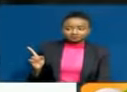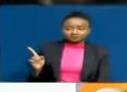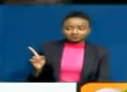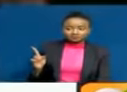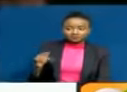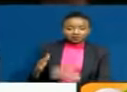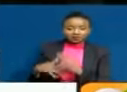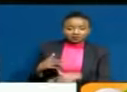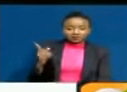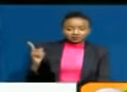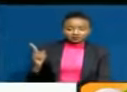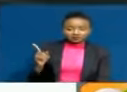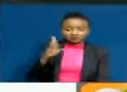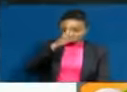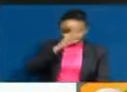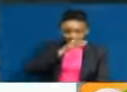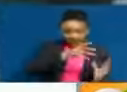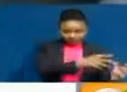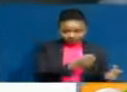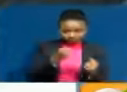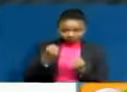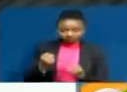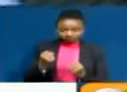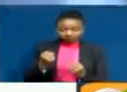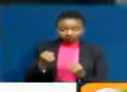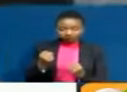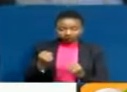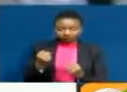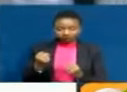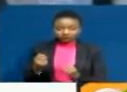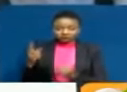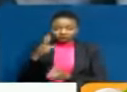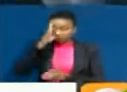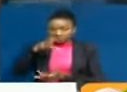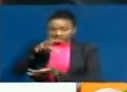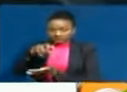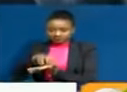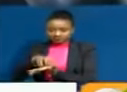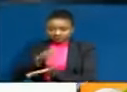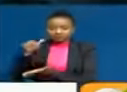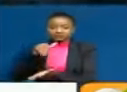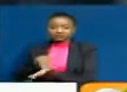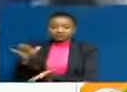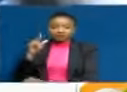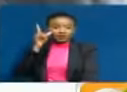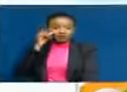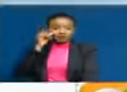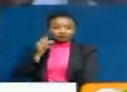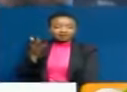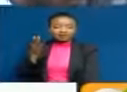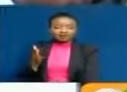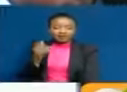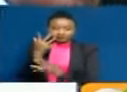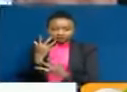Baada ya muda mwizi huyo aliokolewa kutoka benki na kubebwa halahala hadi katika kituo cha polisi cha Central kisiwani Mombasa